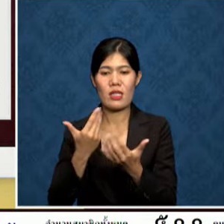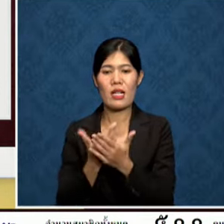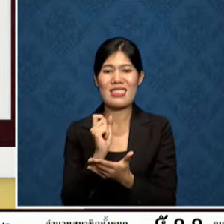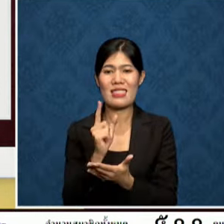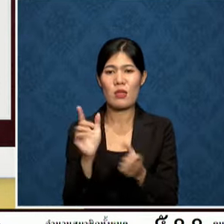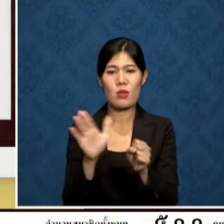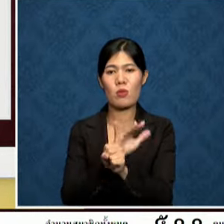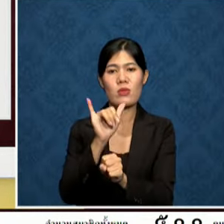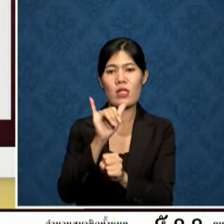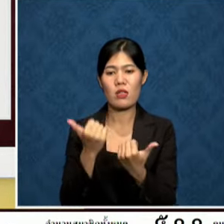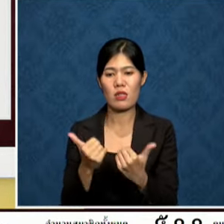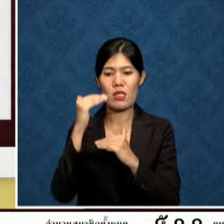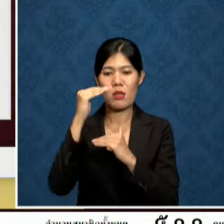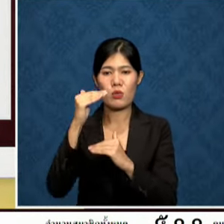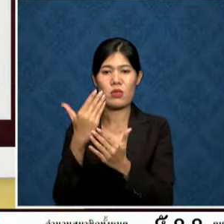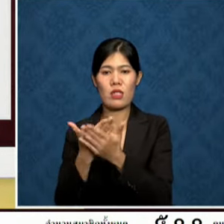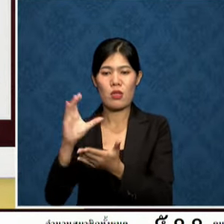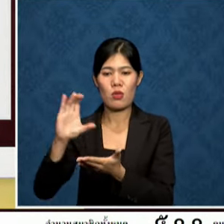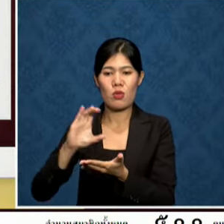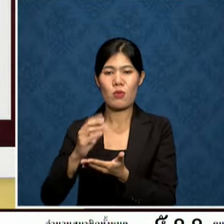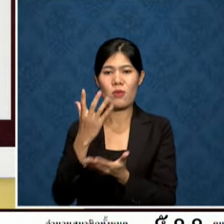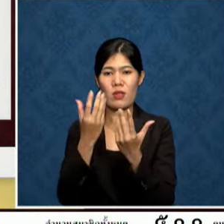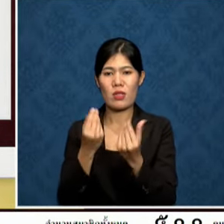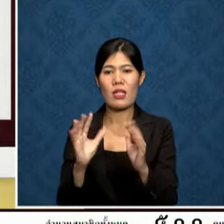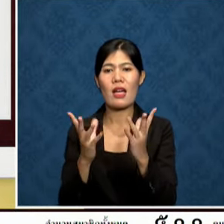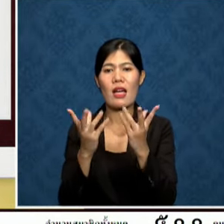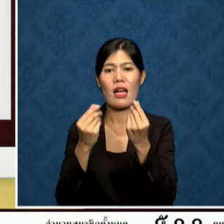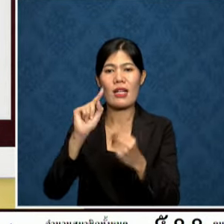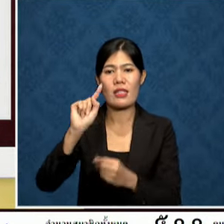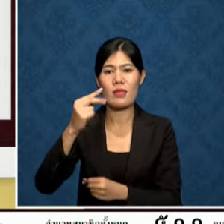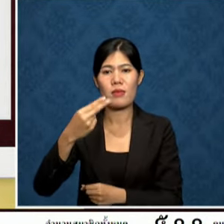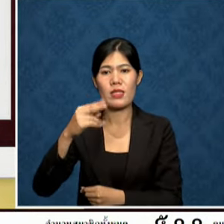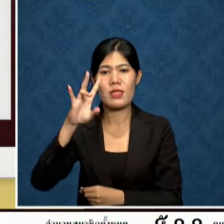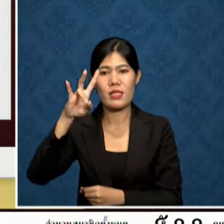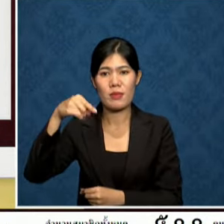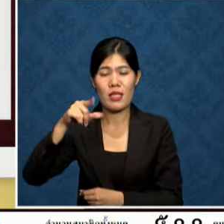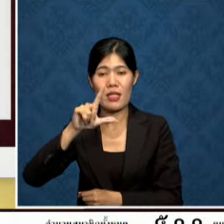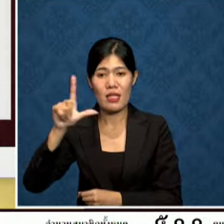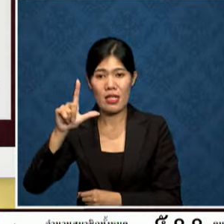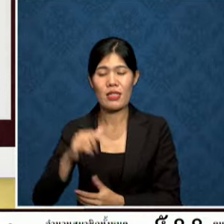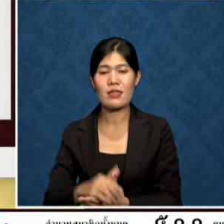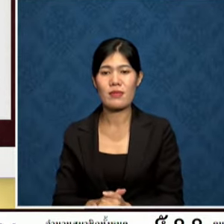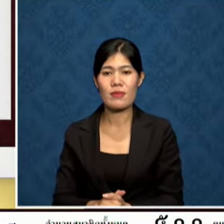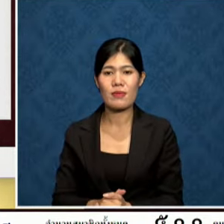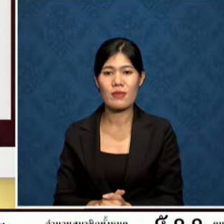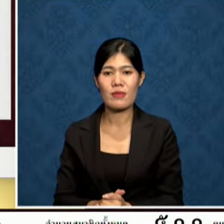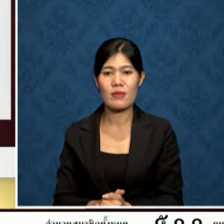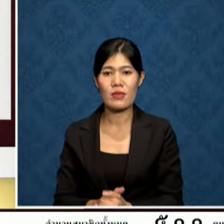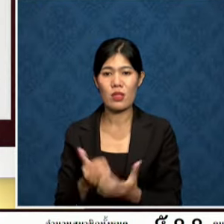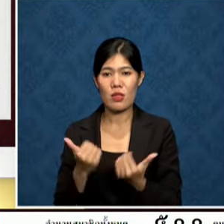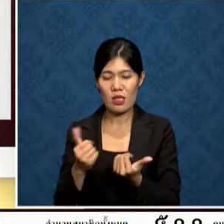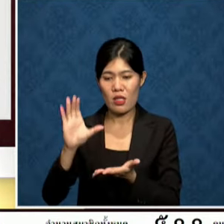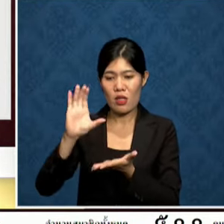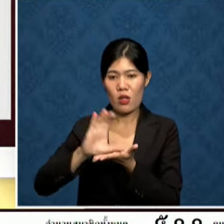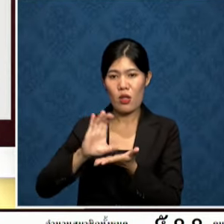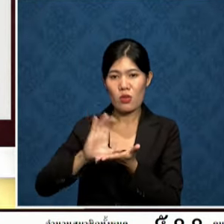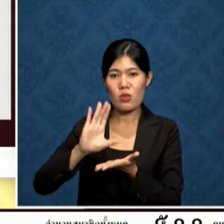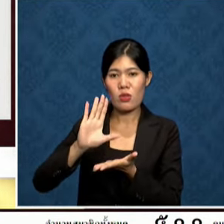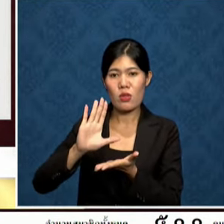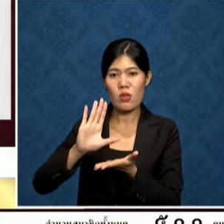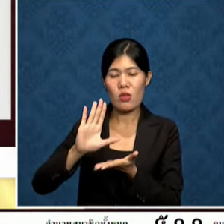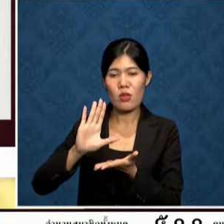2แล้วที่ตั้งงบแต่ก็ยังขาดอยู่ 17,000ล้านบาทแล้วก็ยังมีกองทุนประชารัฐอีกนะคะที่ช็อตเงินอยู่5,000ล้าน